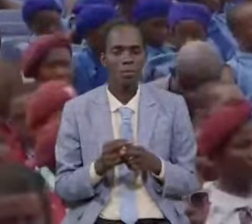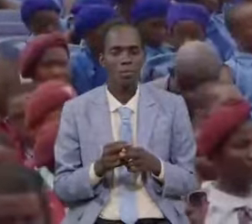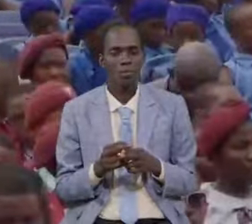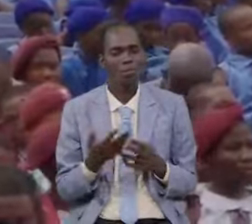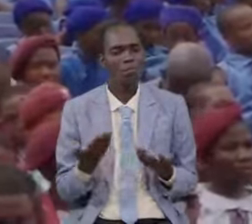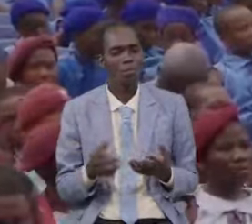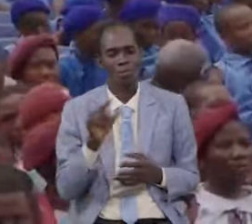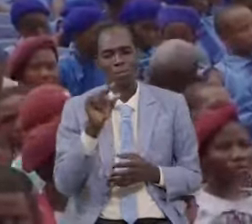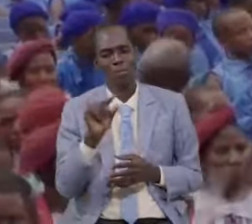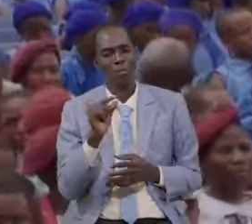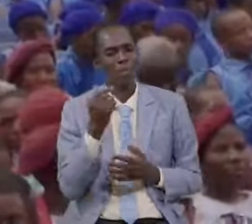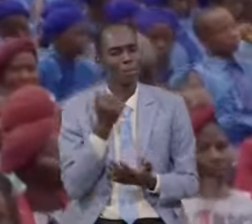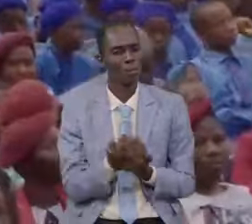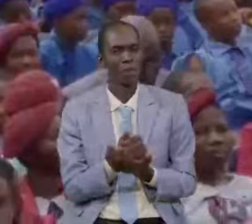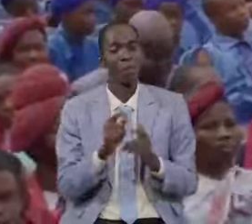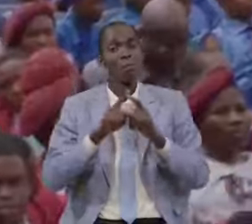L'amen mince.